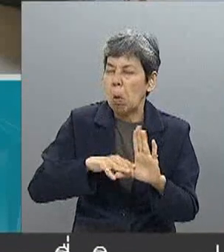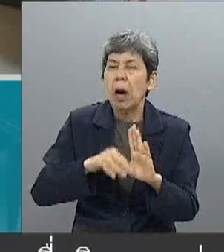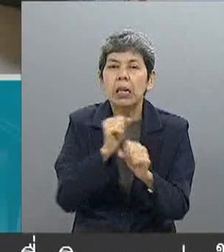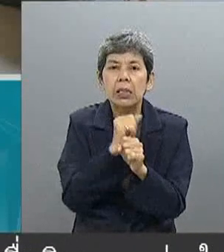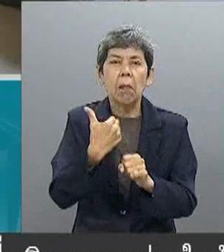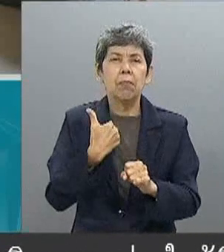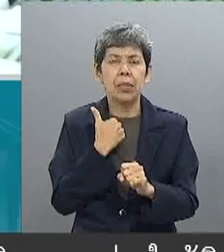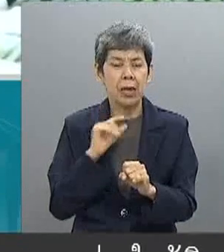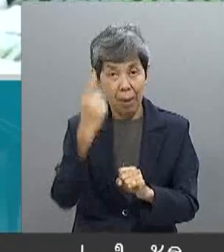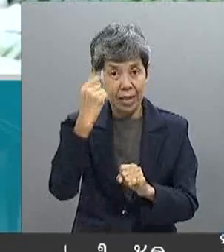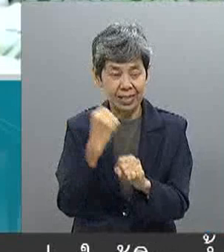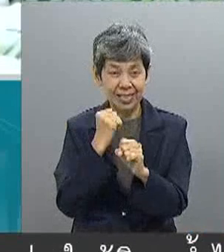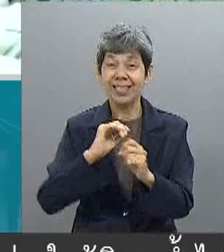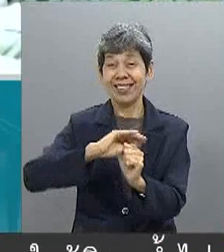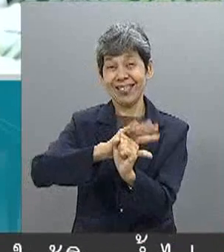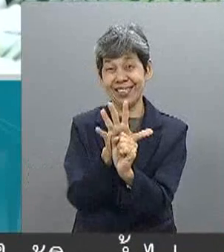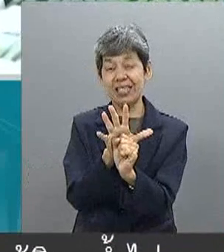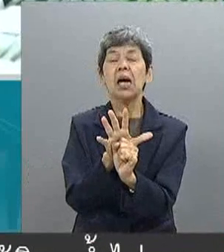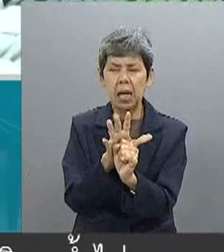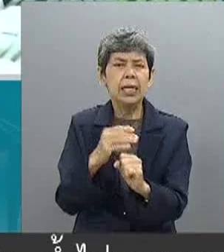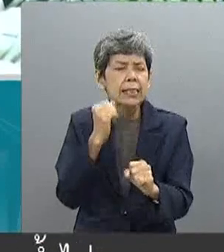อย่างอันนี้อาจจะกำลังใจนี่หน้าจันทร์แน่นอนแล้วนะแต่ว่าของแพ็คเกจเที่ยวเป็นสุขเนี่ยต้องมาดูรายละเอียดกันอีกทีว่าจะตกผลึกกันอย่างไรเมื่อไหร่แต่คาดว่าในเดือนนี้เพราะว่าแพ็คเกจเนี่ยจะเริ่มต้นในเดือนกรกฎาคมนั่นเองค่ะรัฐบาลเคยทำมาแล้วในโครงการชิมชอปใช้นะแต่ปัญหาตอนนั้นคือเรื่องของการแย่งลงทะเบียนถ้าทำครั้งใหม่ในช่วงโครงเป็น19นี้อาจจะหาแนวทางที่ประชาชนไม่ต้องไปลงทะเบียนเองจะได้ลดความยุ่งยากนะคะแต่ฝั่งของผู้ประกอบการมีโอกาสที่ต้องไปลงทะเบียนแทนจะเป็นยังไงต้องติดตามกันว่าอีกไม่นานรายละเอียด